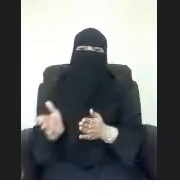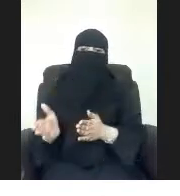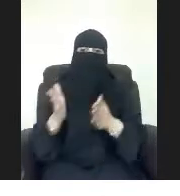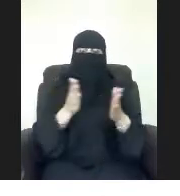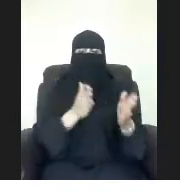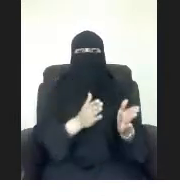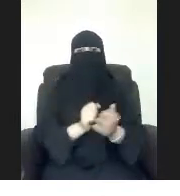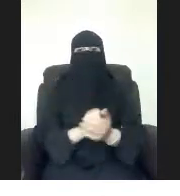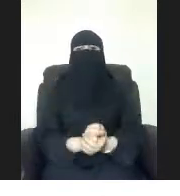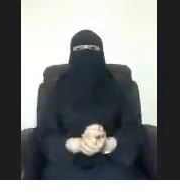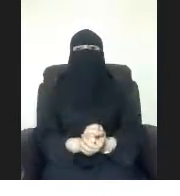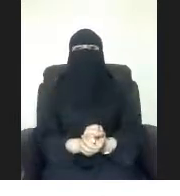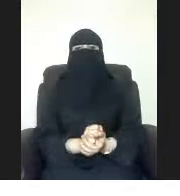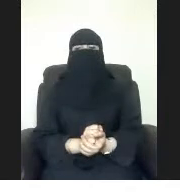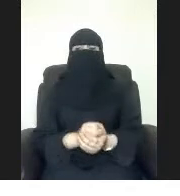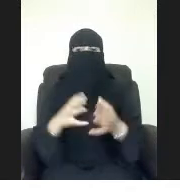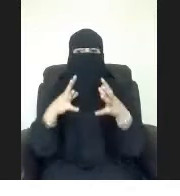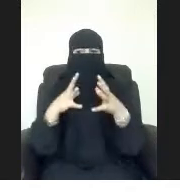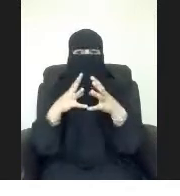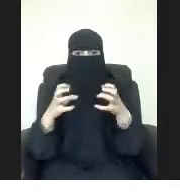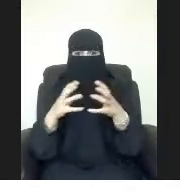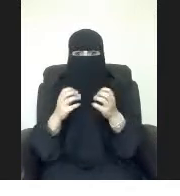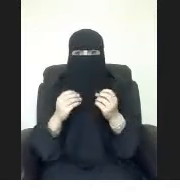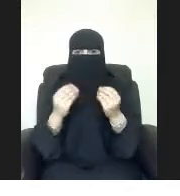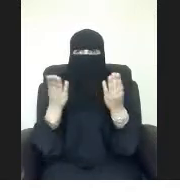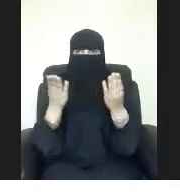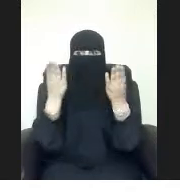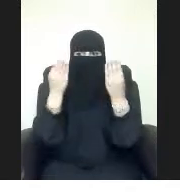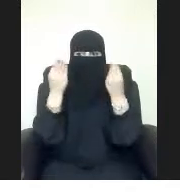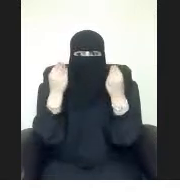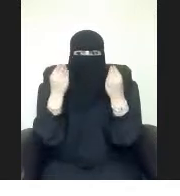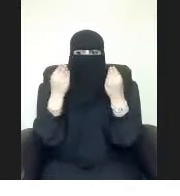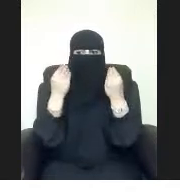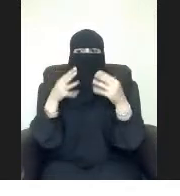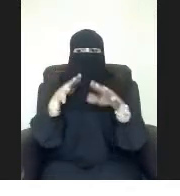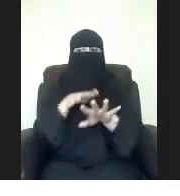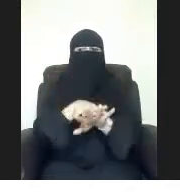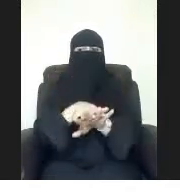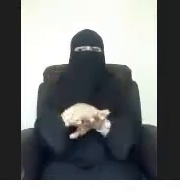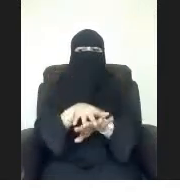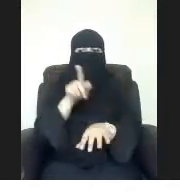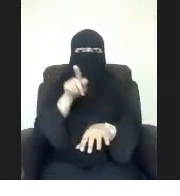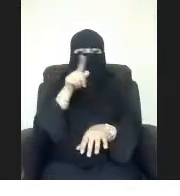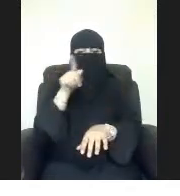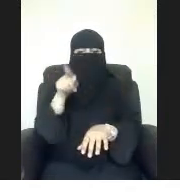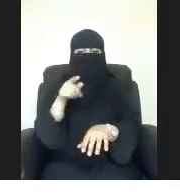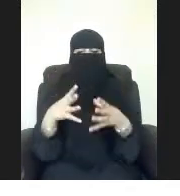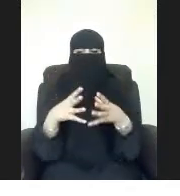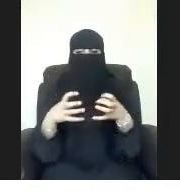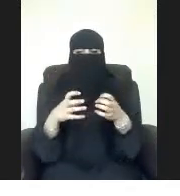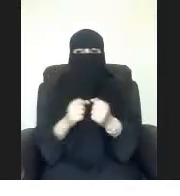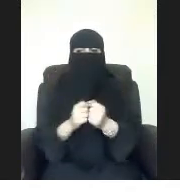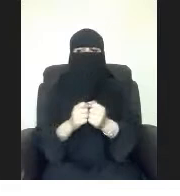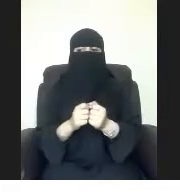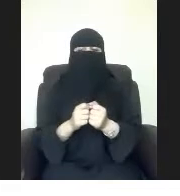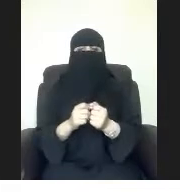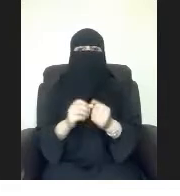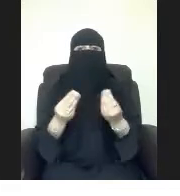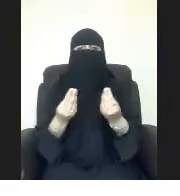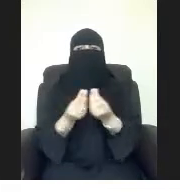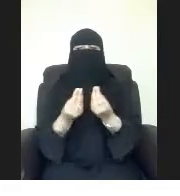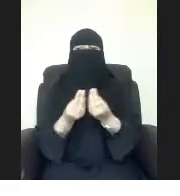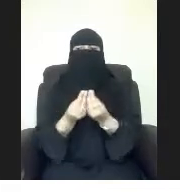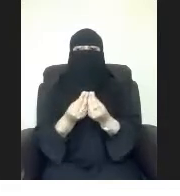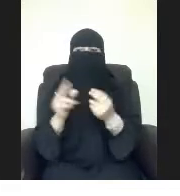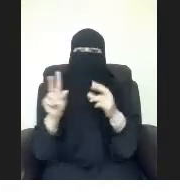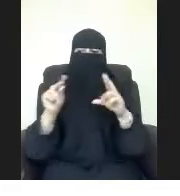هذه مسميات ومصطلحات أيضا يعني قد تكون مربكة للبعض، لأنها يعني التشابه بينها